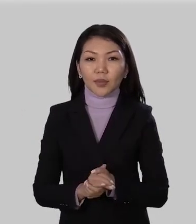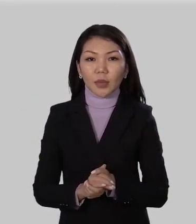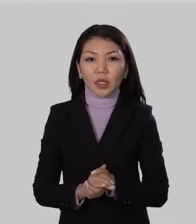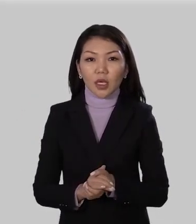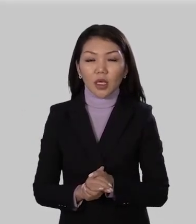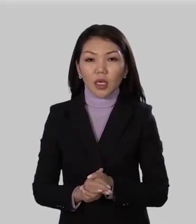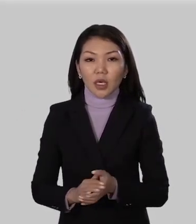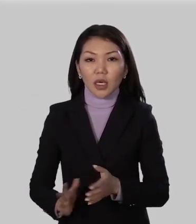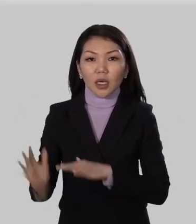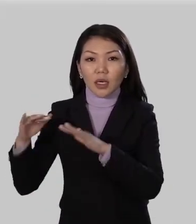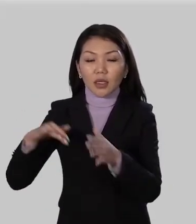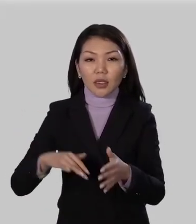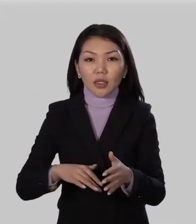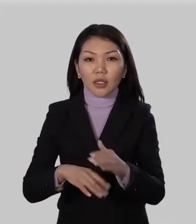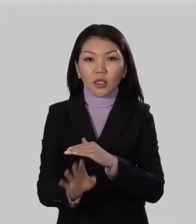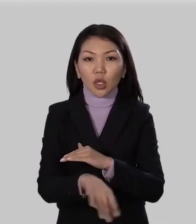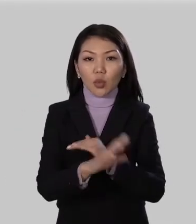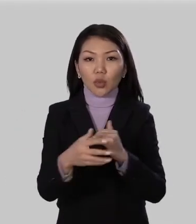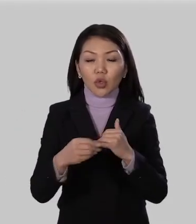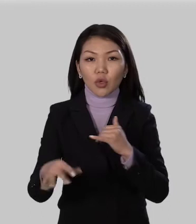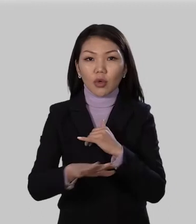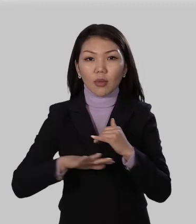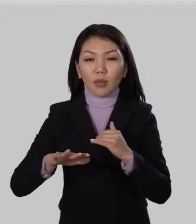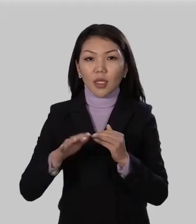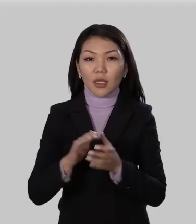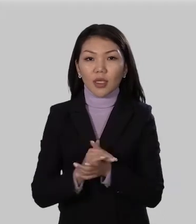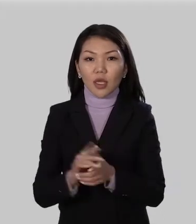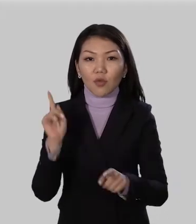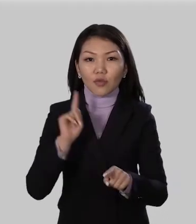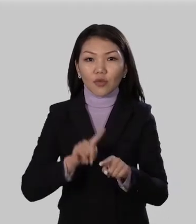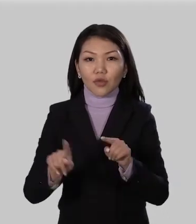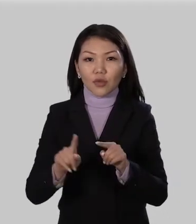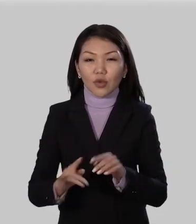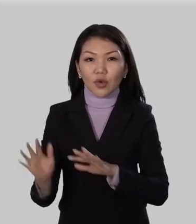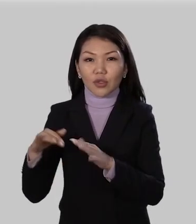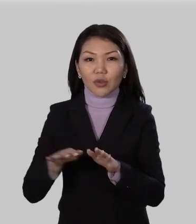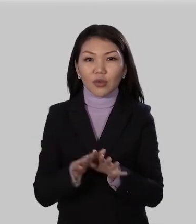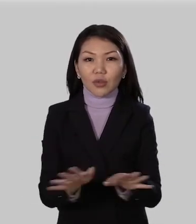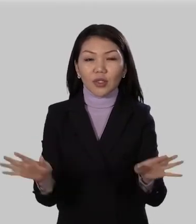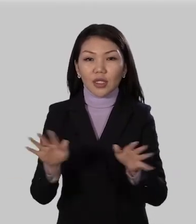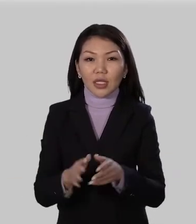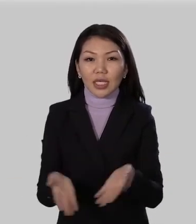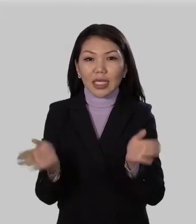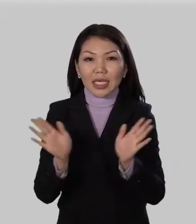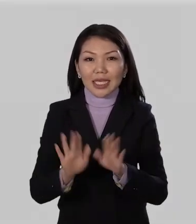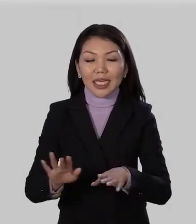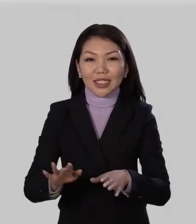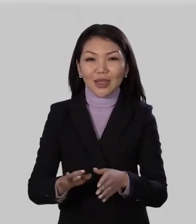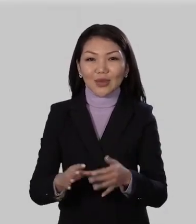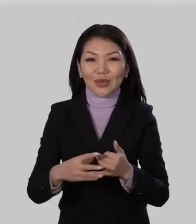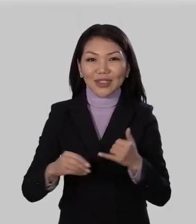вой. Хлынет на берег пустой. Расплеснется в скором беге. И останутся